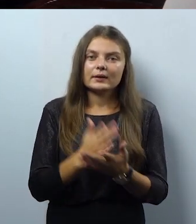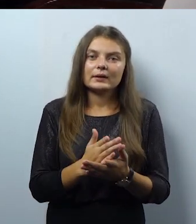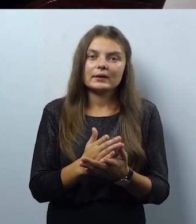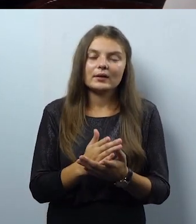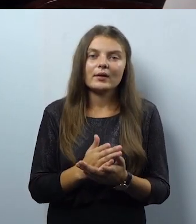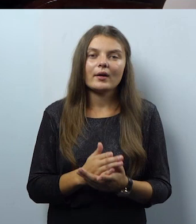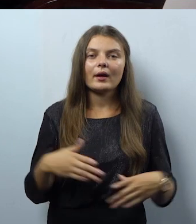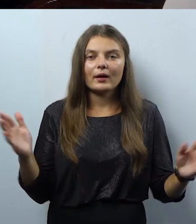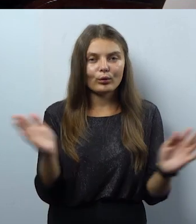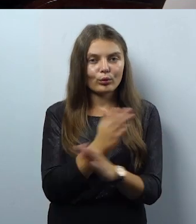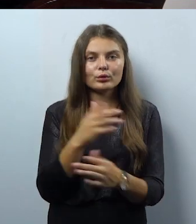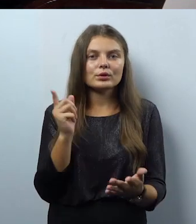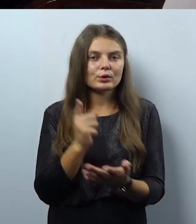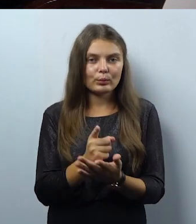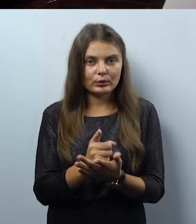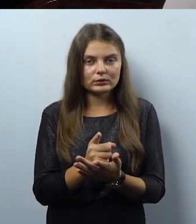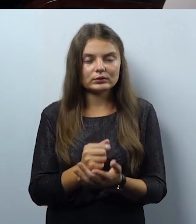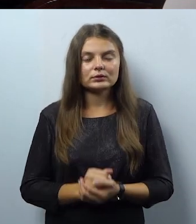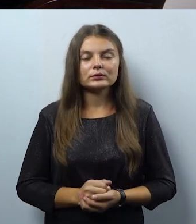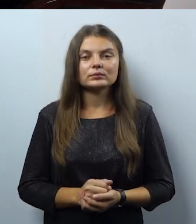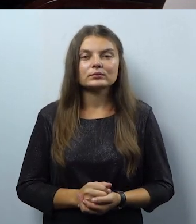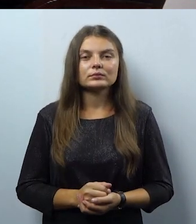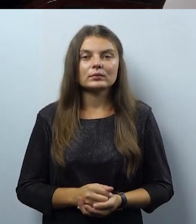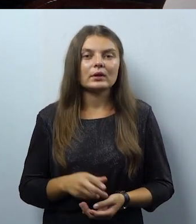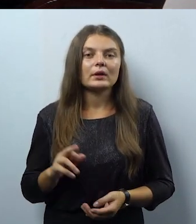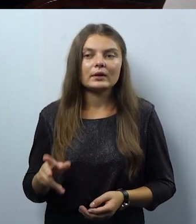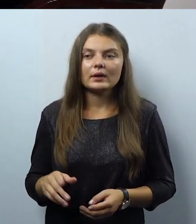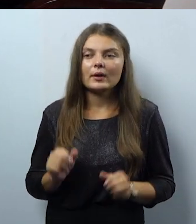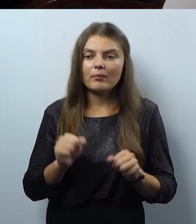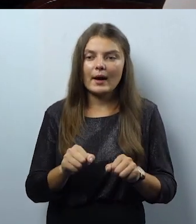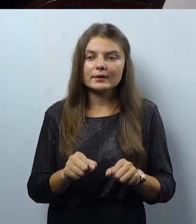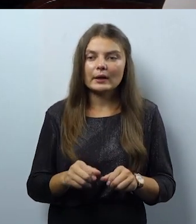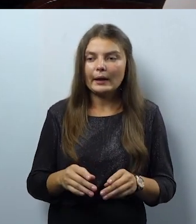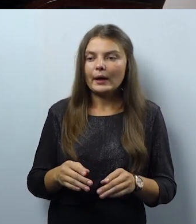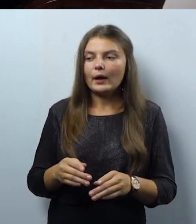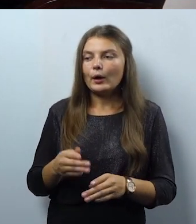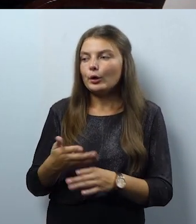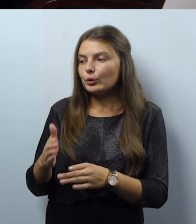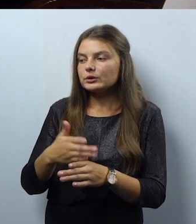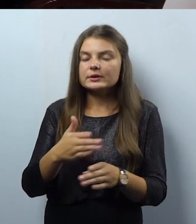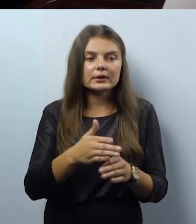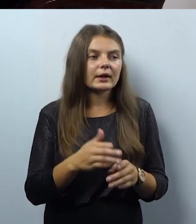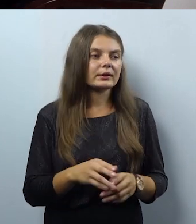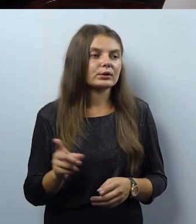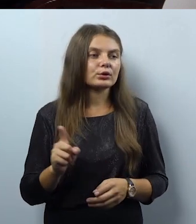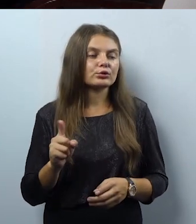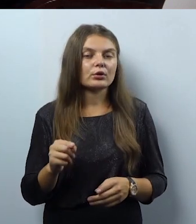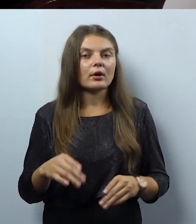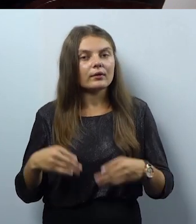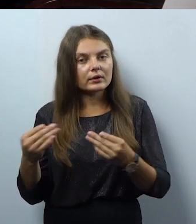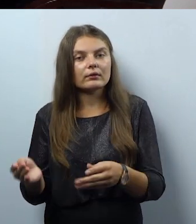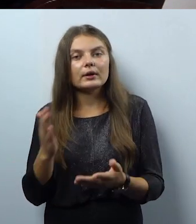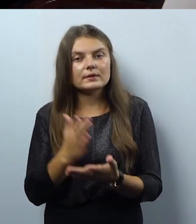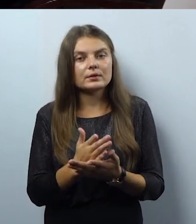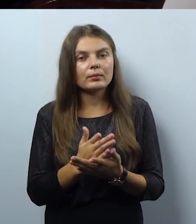думку, як фахівця, як би він мав розподілятися? Яким чином цей податок мав би